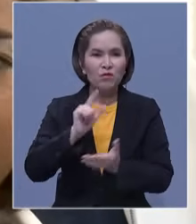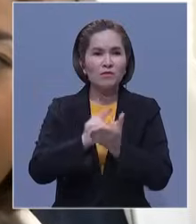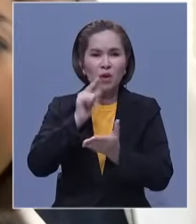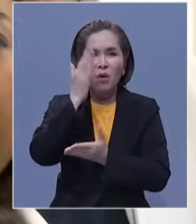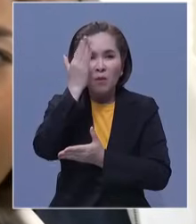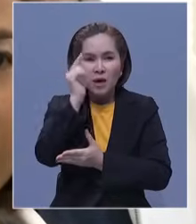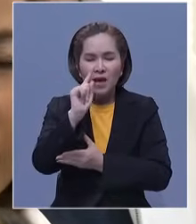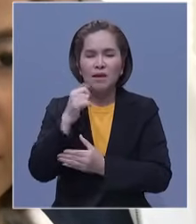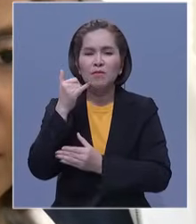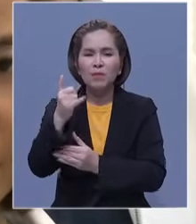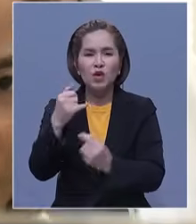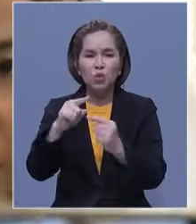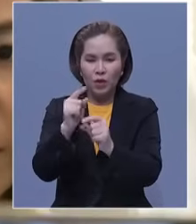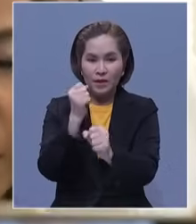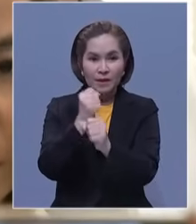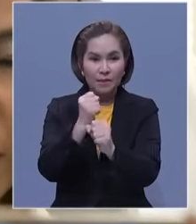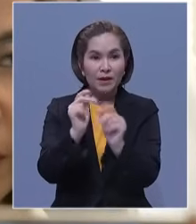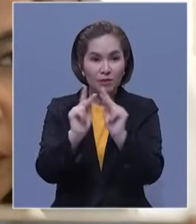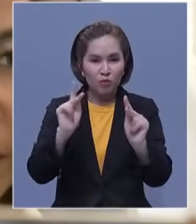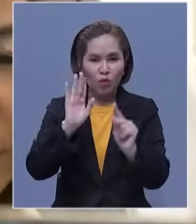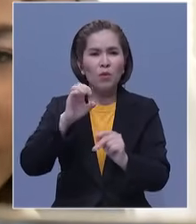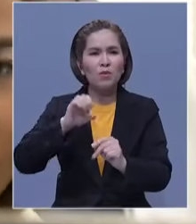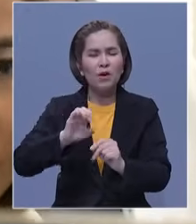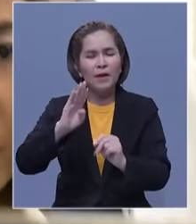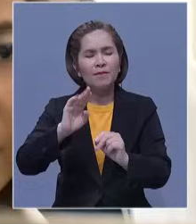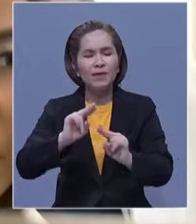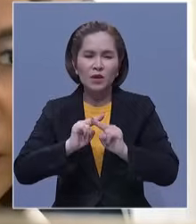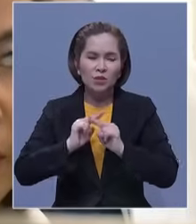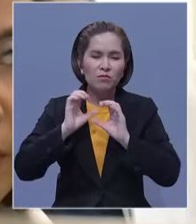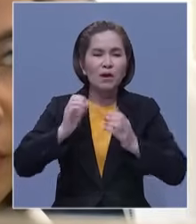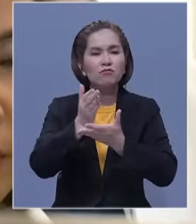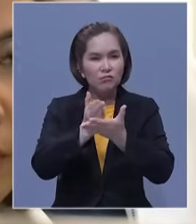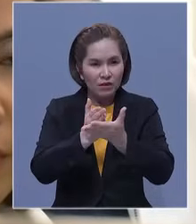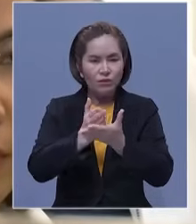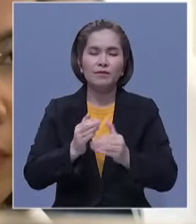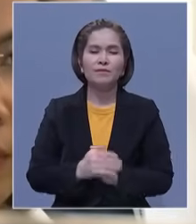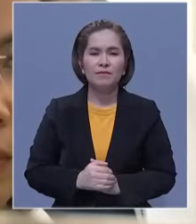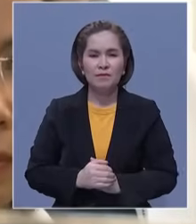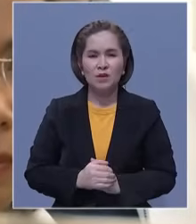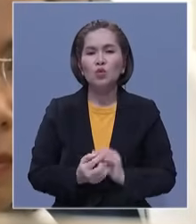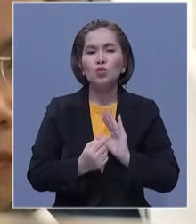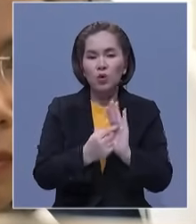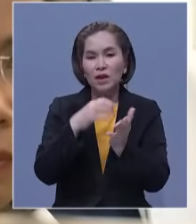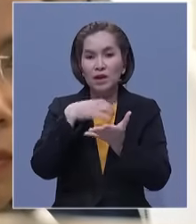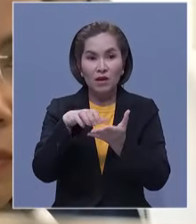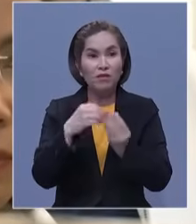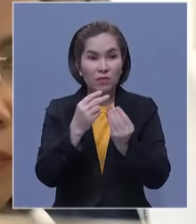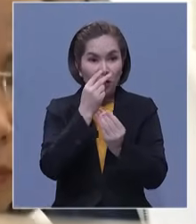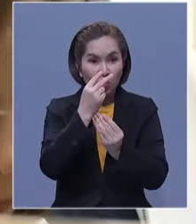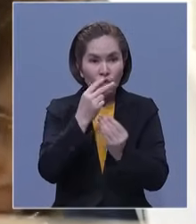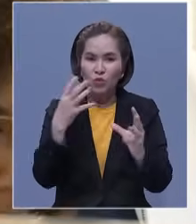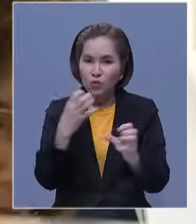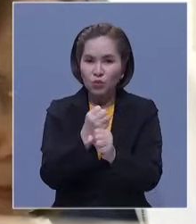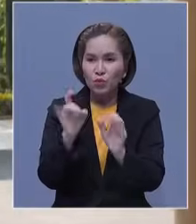ปเป็นบอร์ดรัฐวิสาหกิจนะครับก็อันนี้เป็นตัวอย่างนะครับแต่ว่าจะไปอยู่ที่ไหนยังไงอันนี้มันเป็น